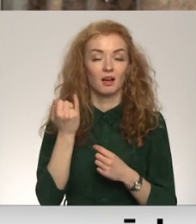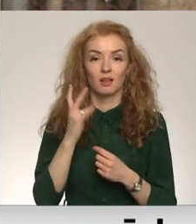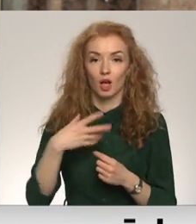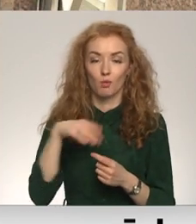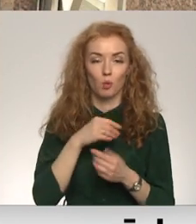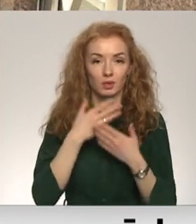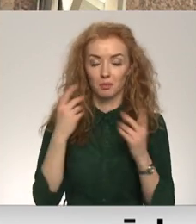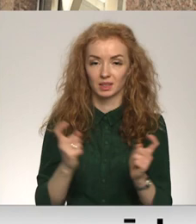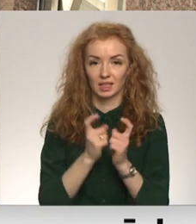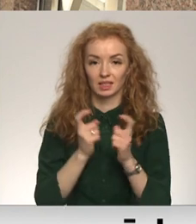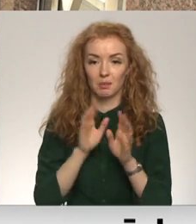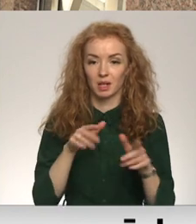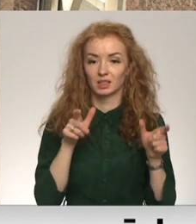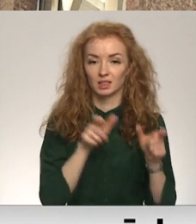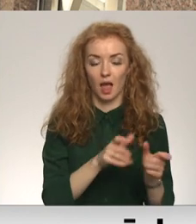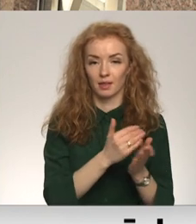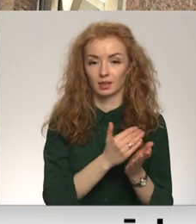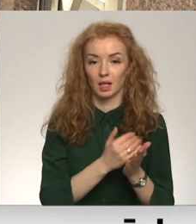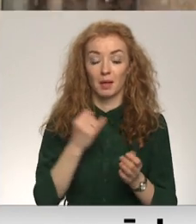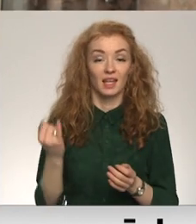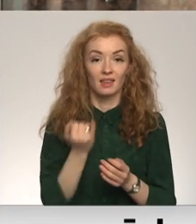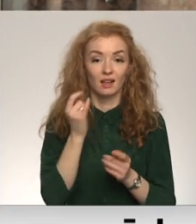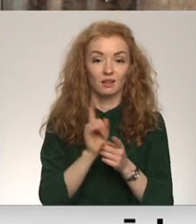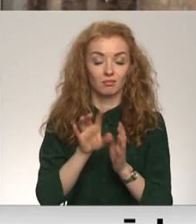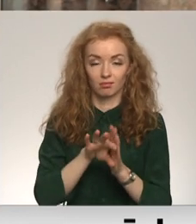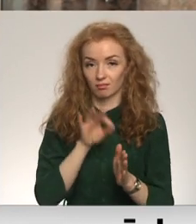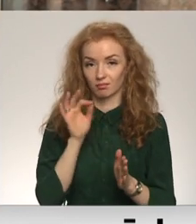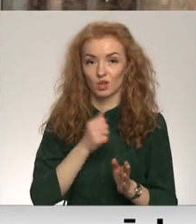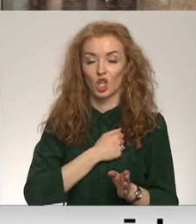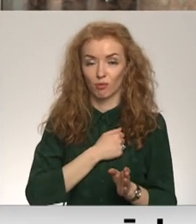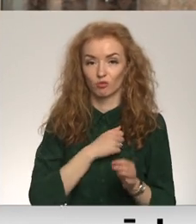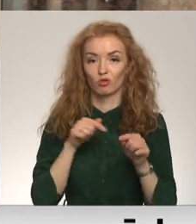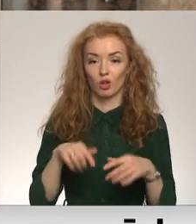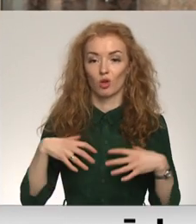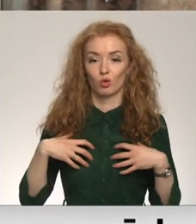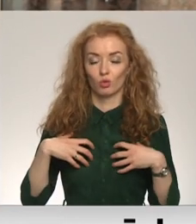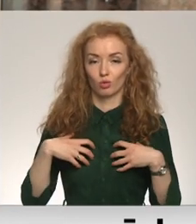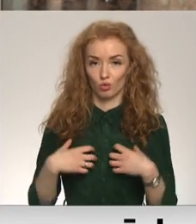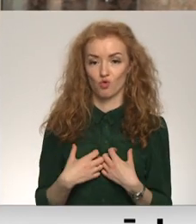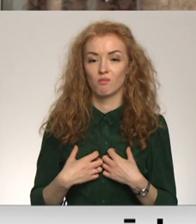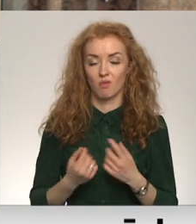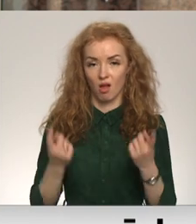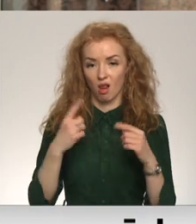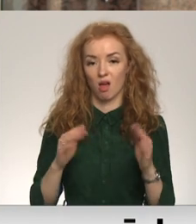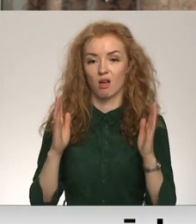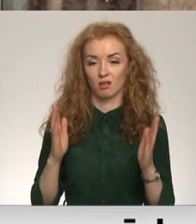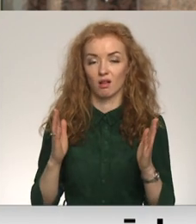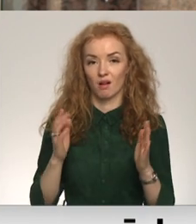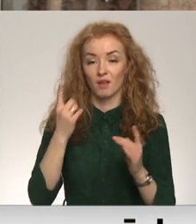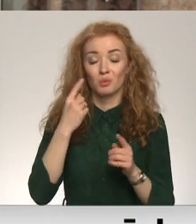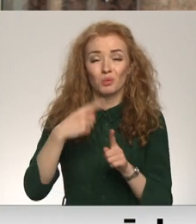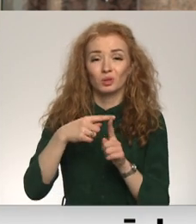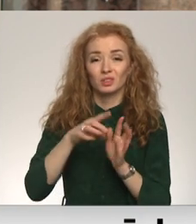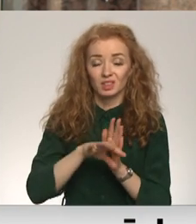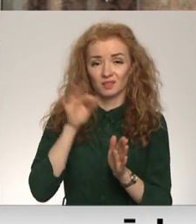par sankcijām. Tas interesantais, ko es vēroju, tiemžēl šajos drūmos laikos, pat jāsaka tāds pozitīvais, ir tas,